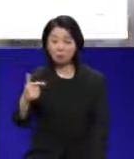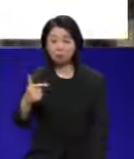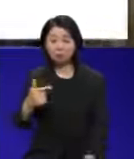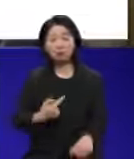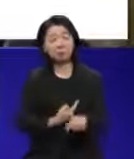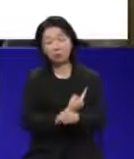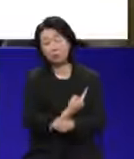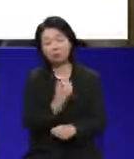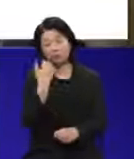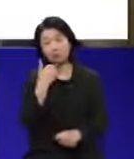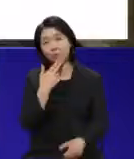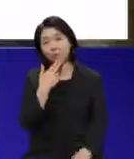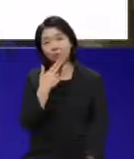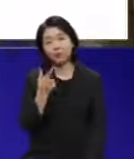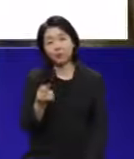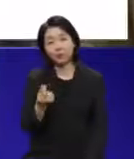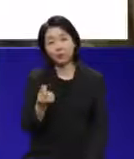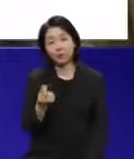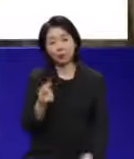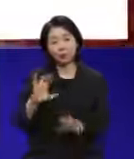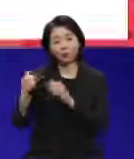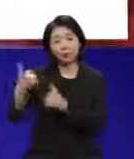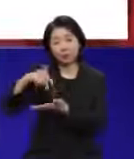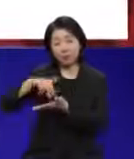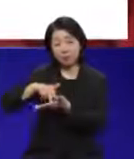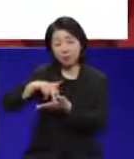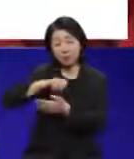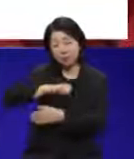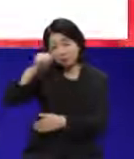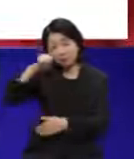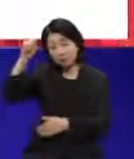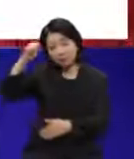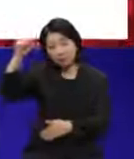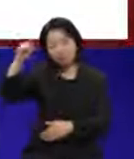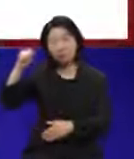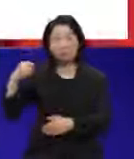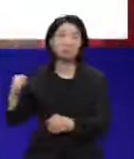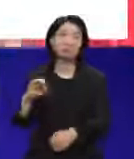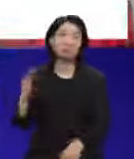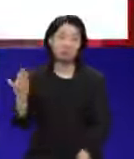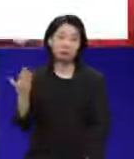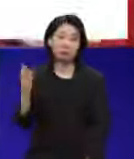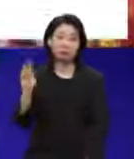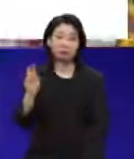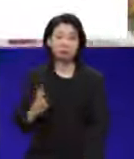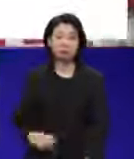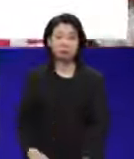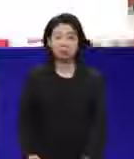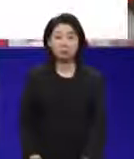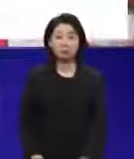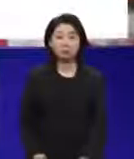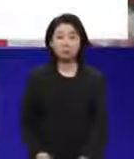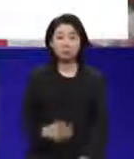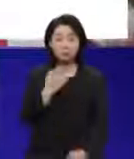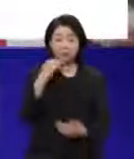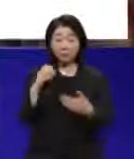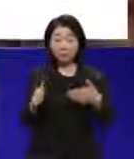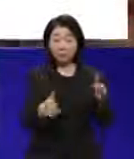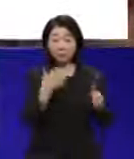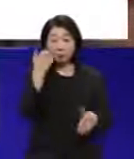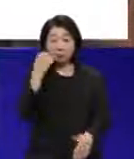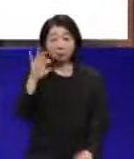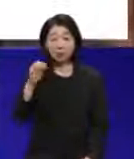없어요 그이 정도라도 그 국민의으로선 당선된게 큰 이제 힘이 되겠죠 어 뭐 경기도에서 이제 안철수